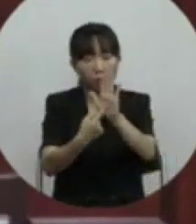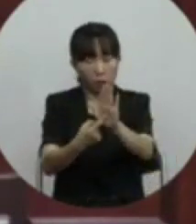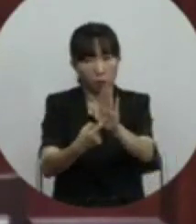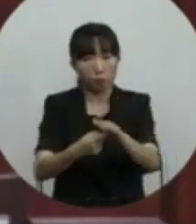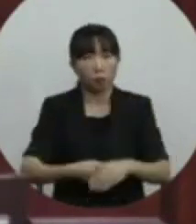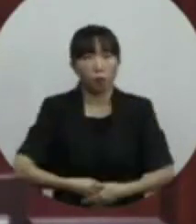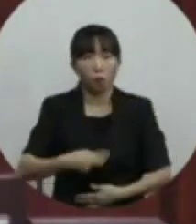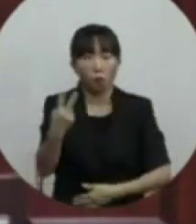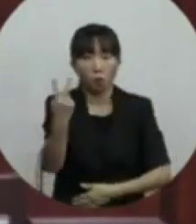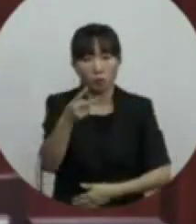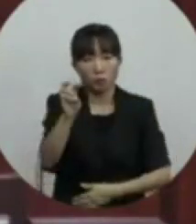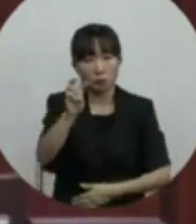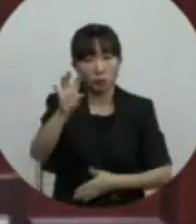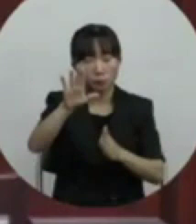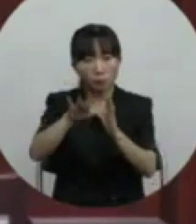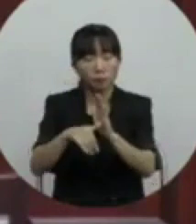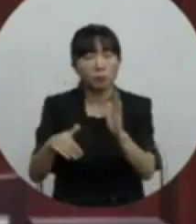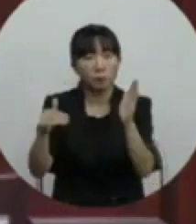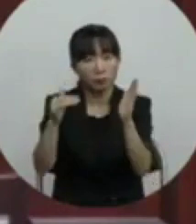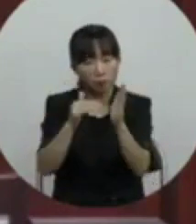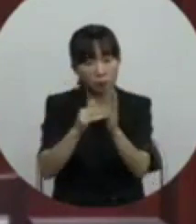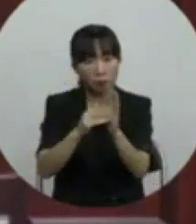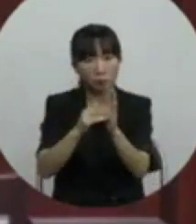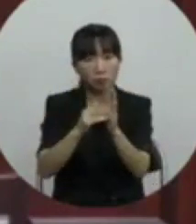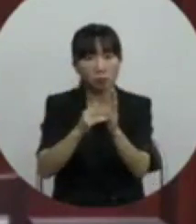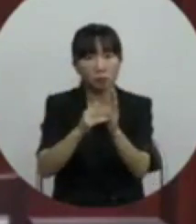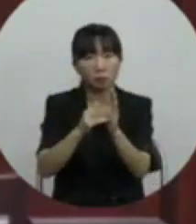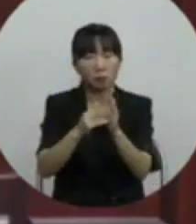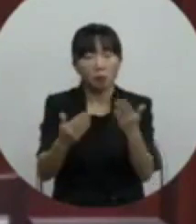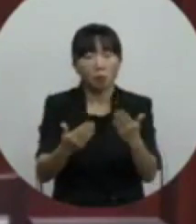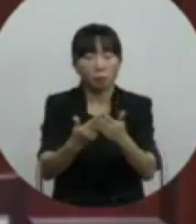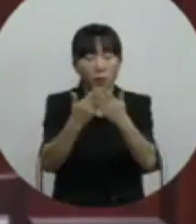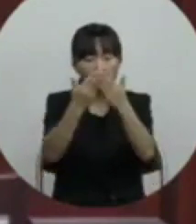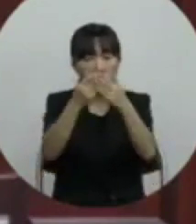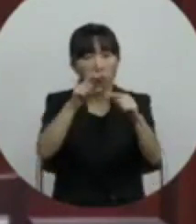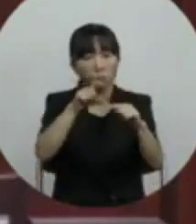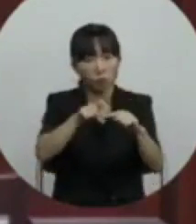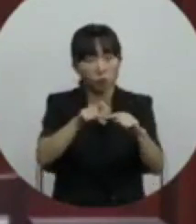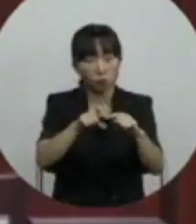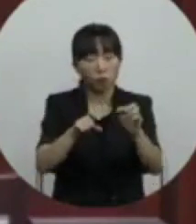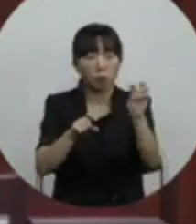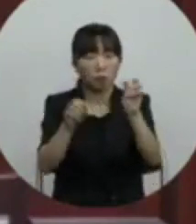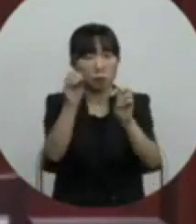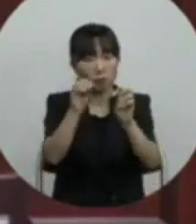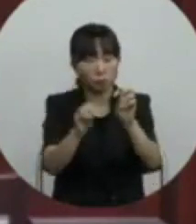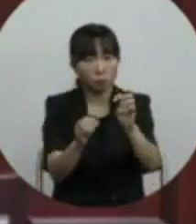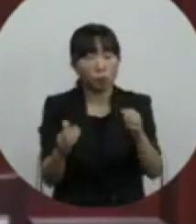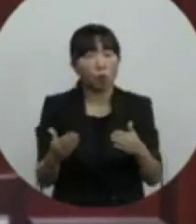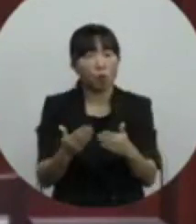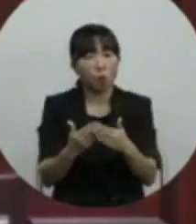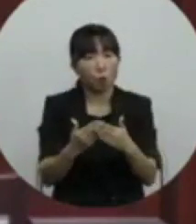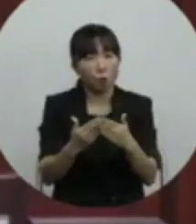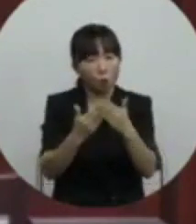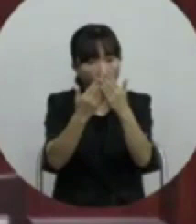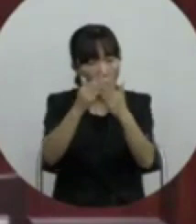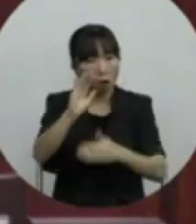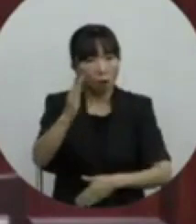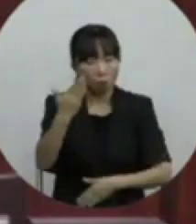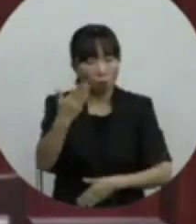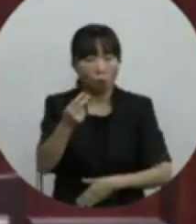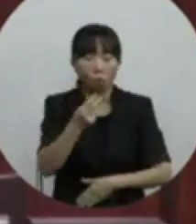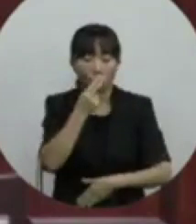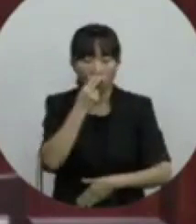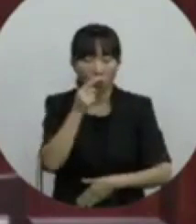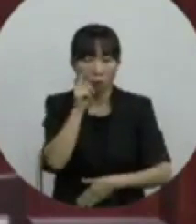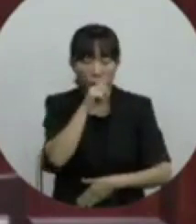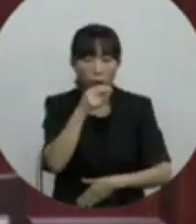2030년까지 신재생 에너지 발전 비중을 30%로 상향하고 온실가스